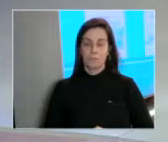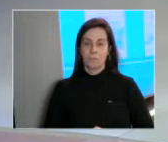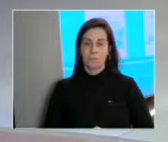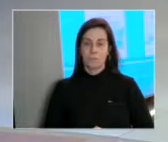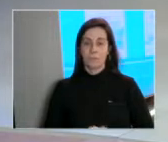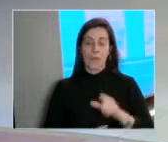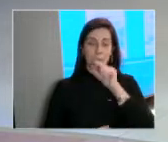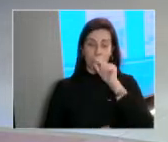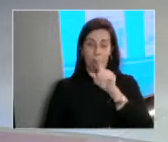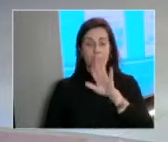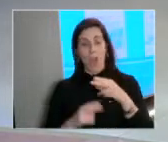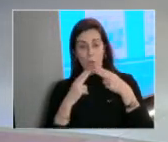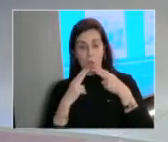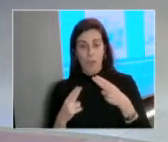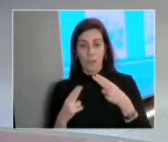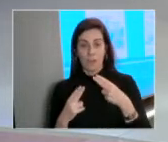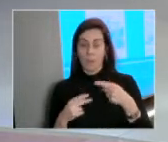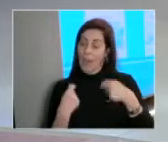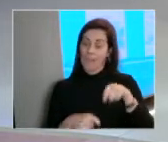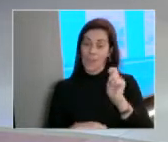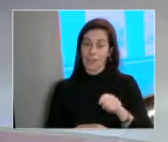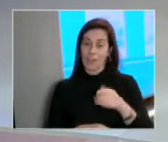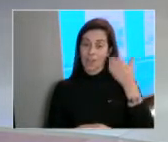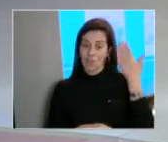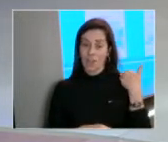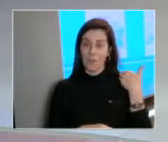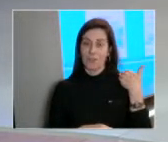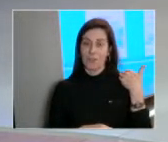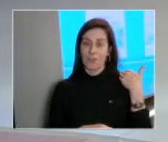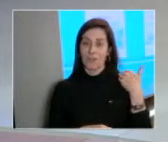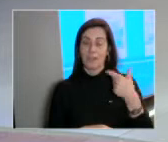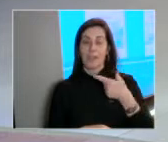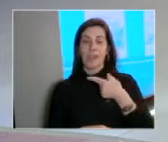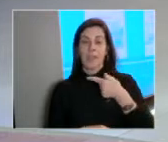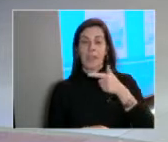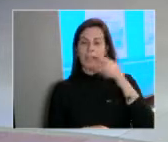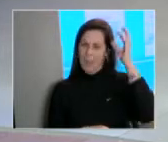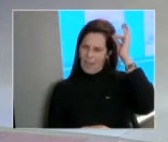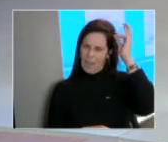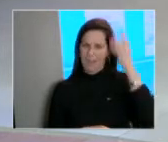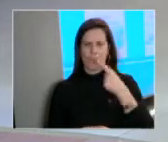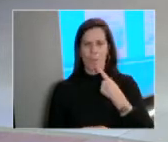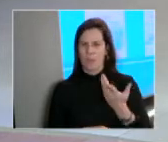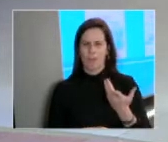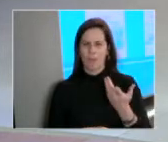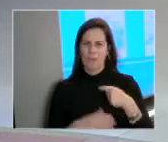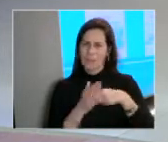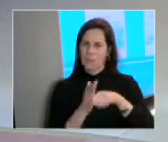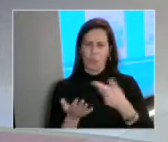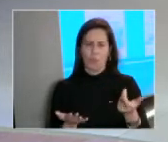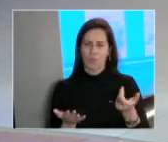אז לציוץ הזה גם הייתה תגובה של חבר הכנסת לשעבר יהודה גליק, שמחה על הדברים האלה וכותב ככה: